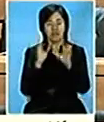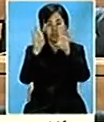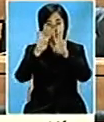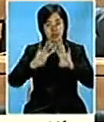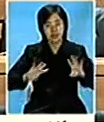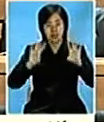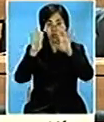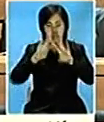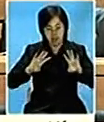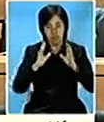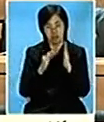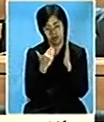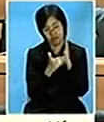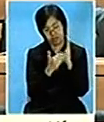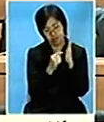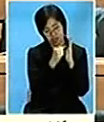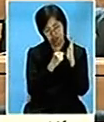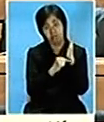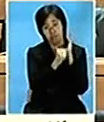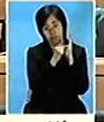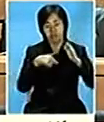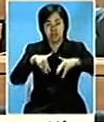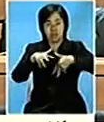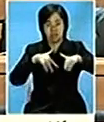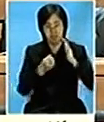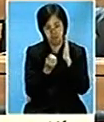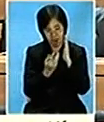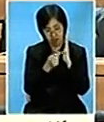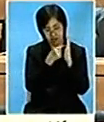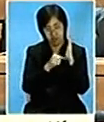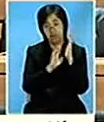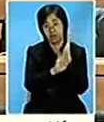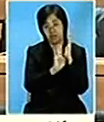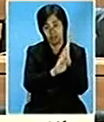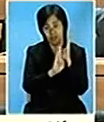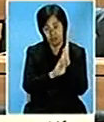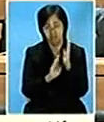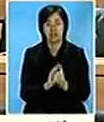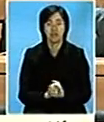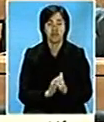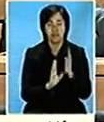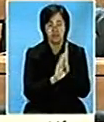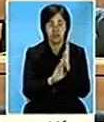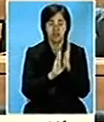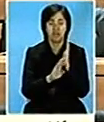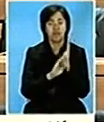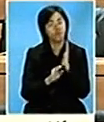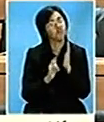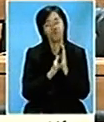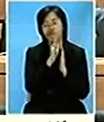ะพื้นที่คนอีสานซึ่งเป็นประชากรที่มากที่สุดในประเทศไทยสามารถเดินทางไปทุ